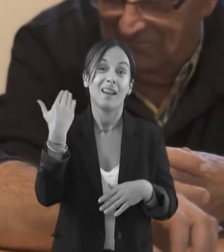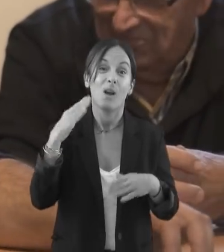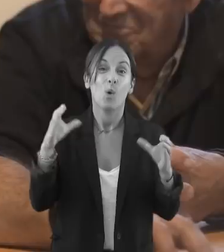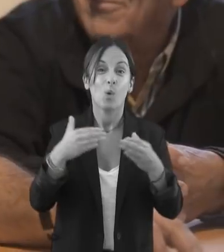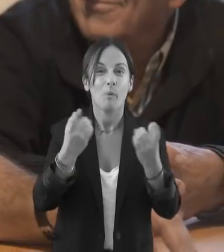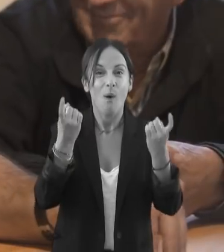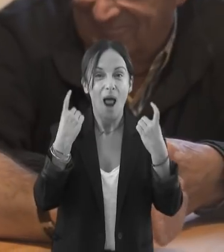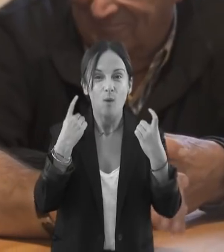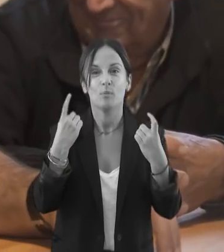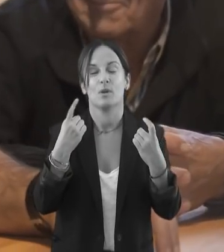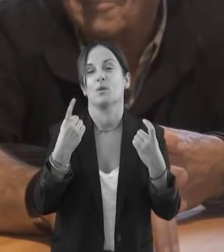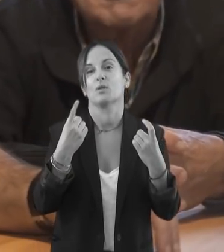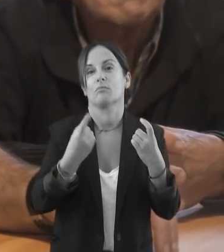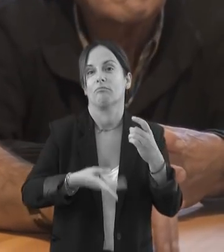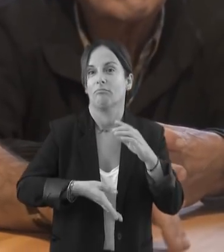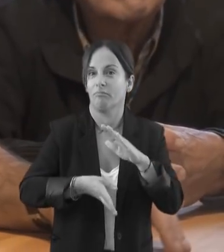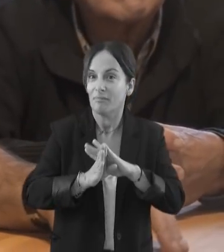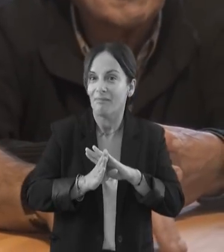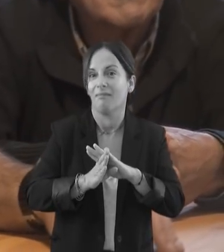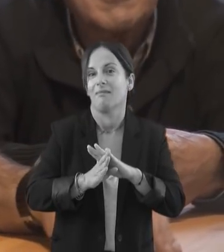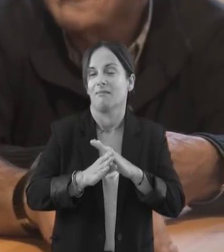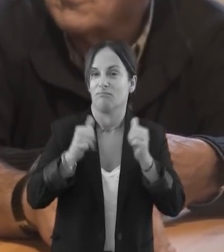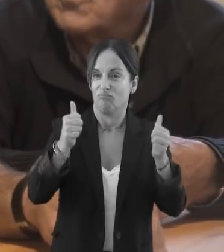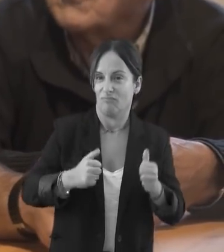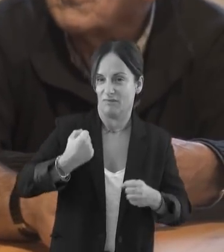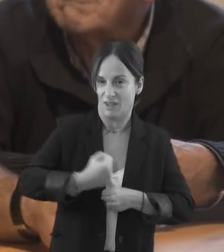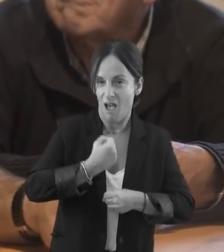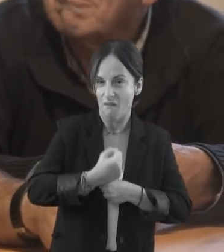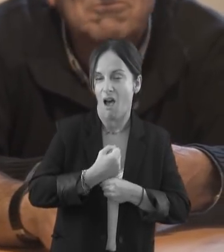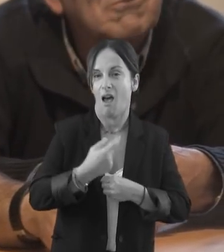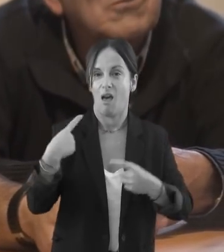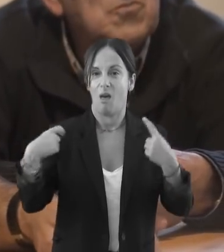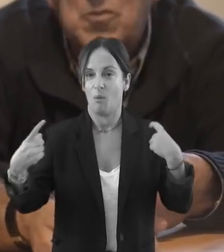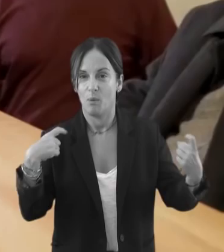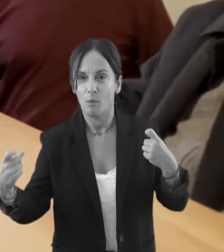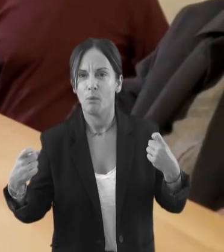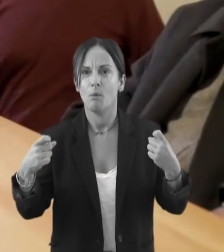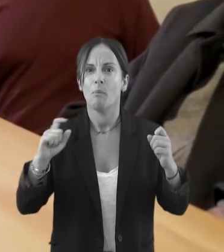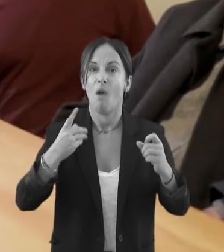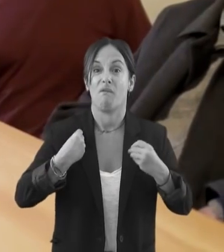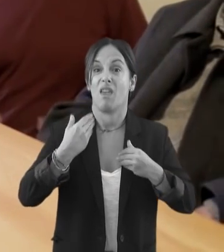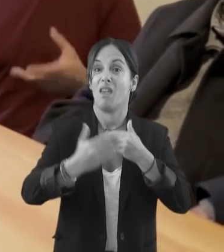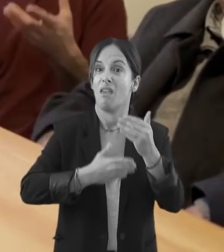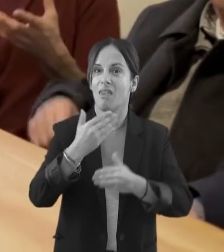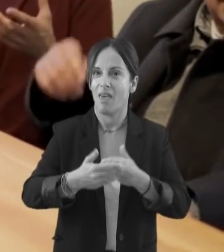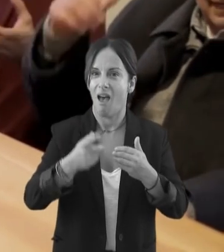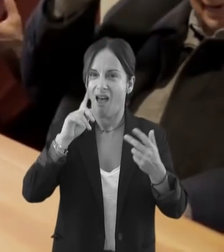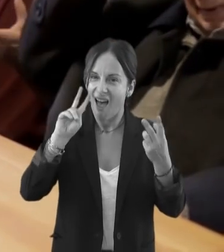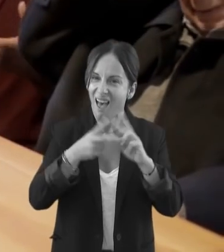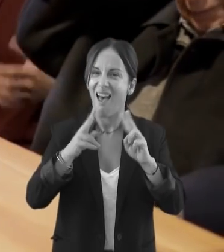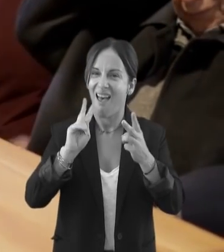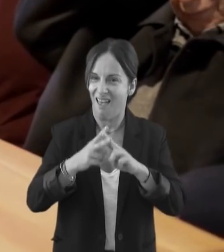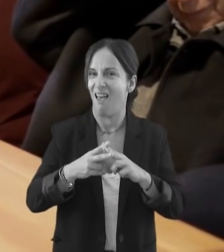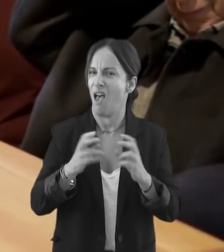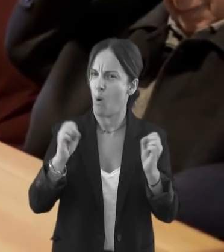se va fer dir, i que ara tens una física que està molt ben vist. Jo m'ha quedat amb això. Un dels bons records